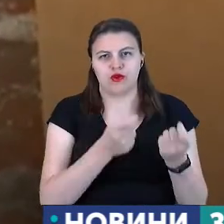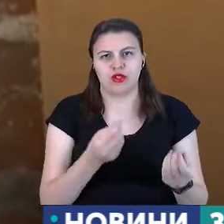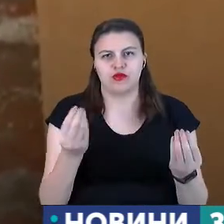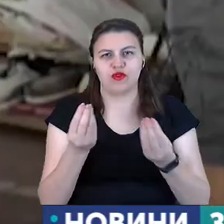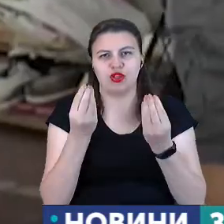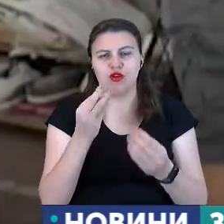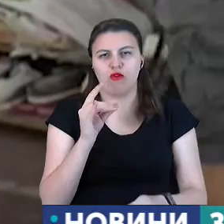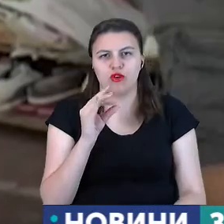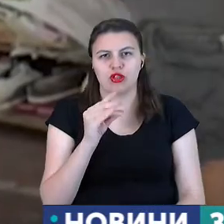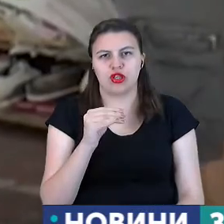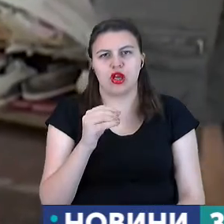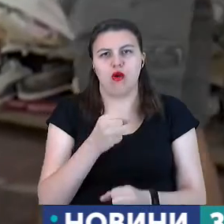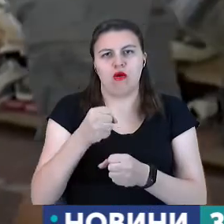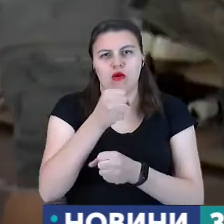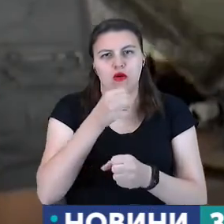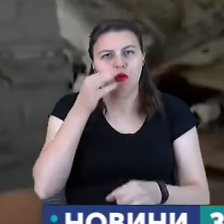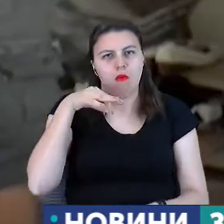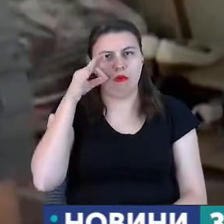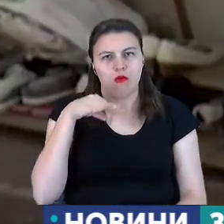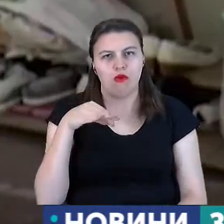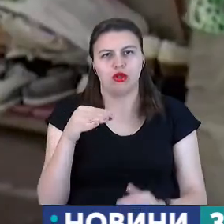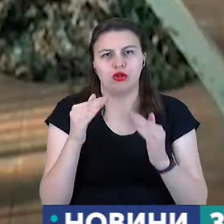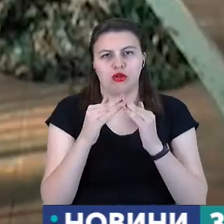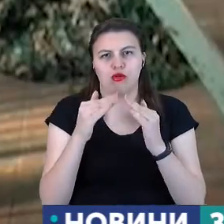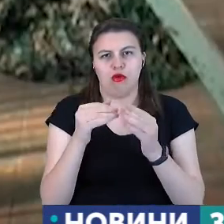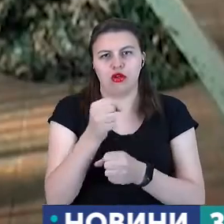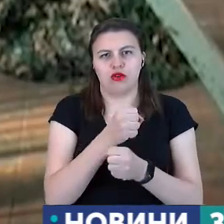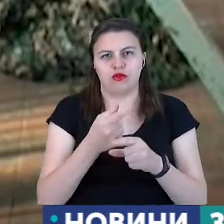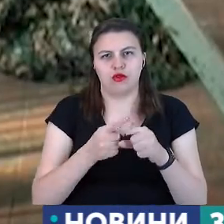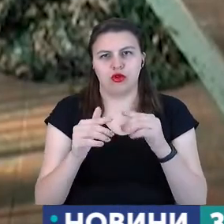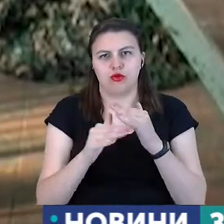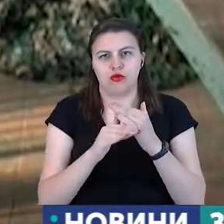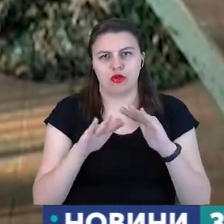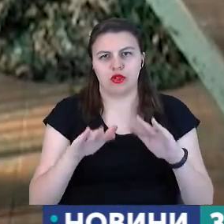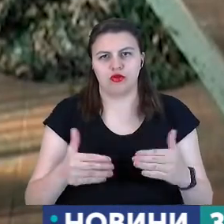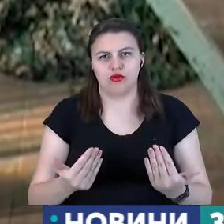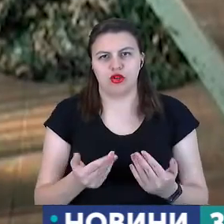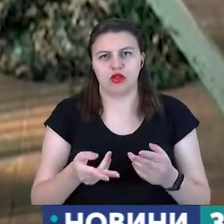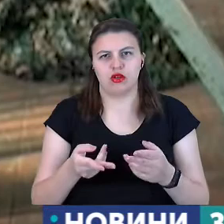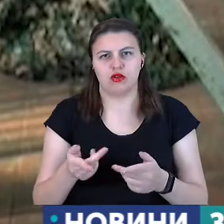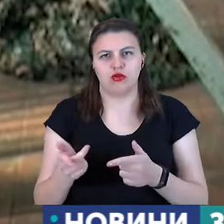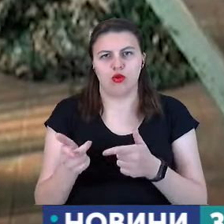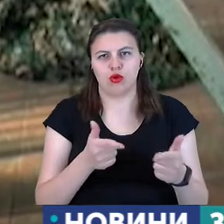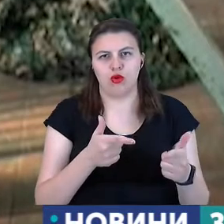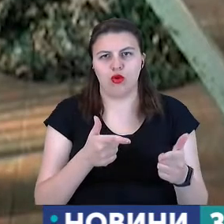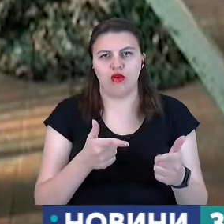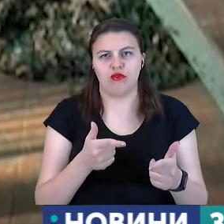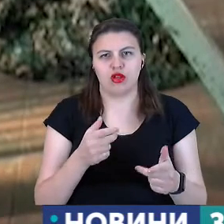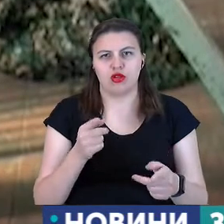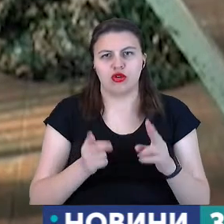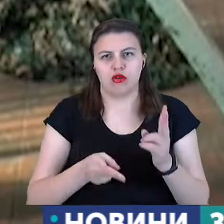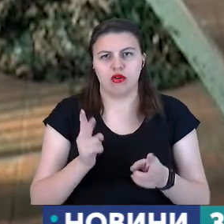домашню консервацію. У цьому допомогли місцеві жителі. З готових, ну як продуктів, те, що ми готуємо,